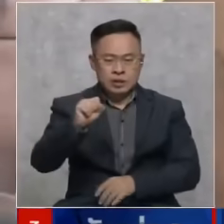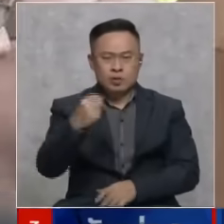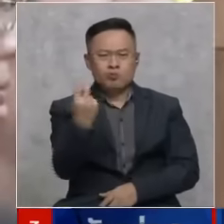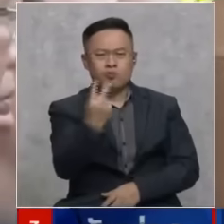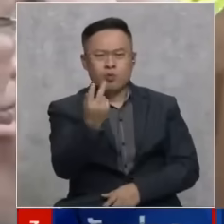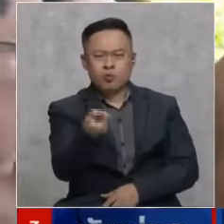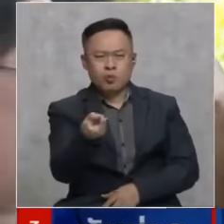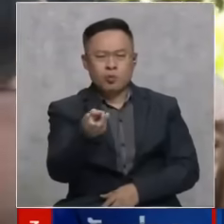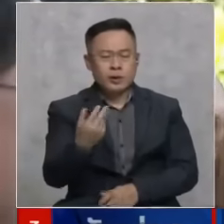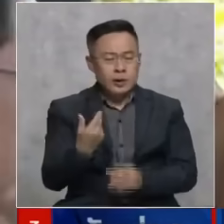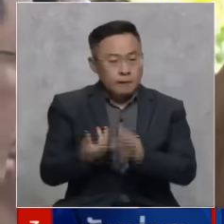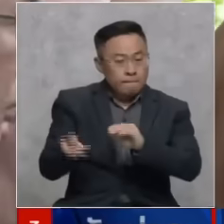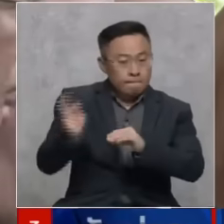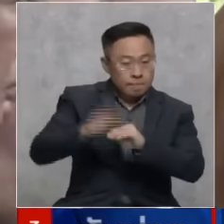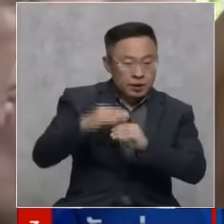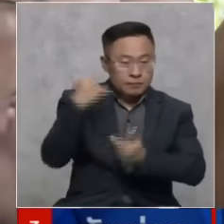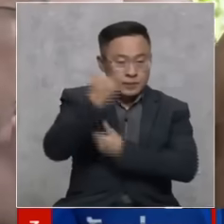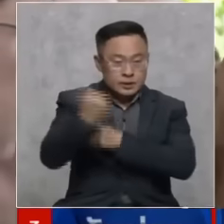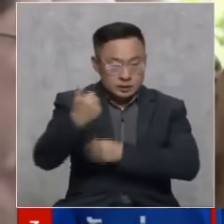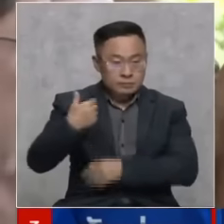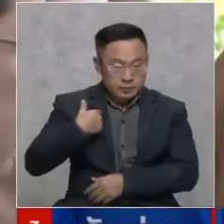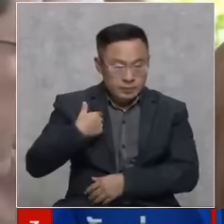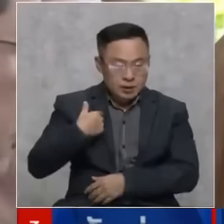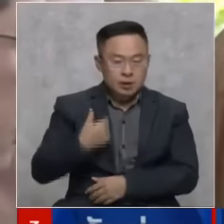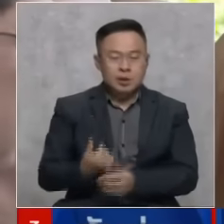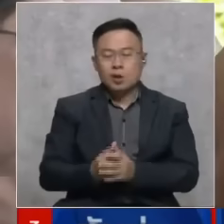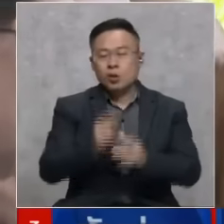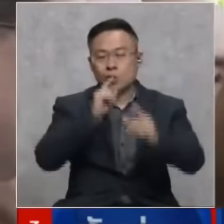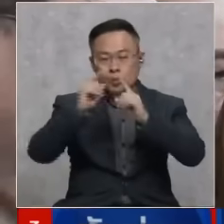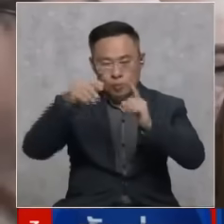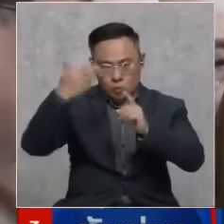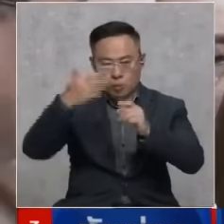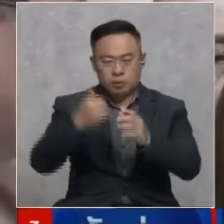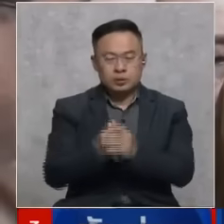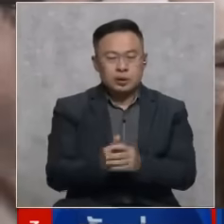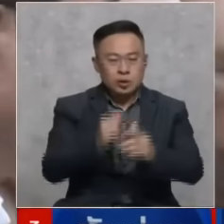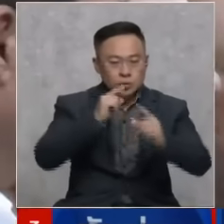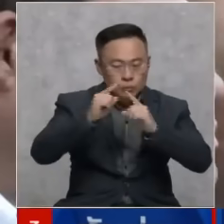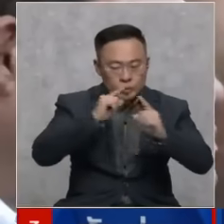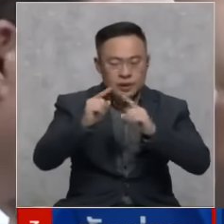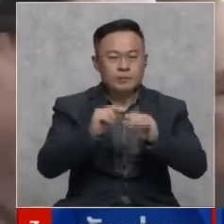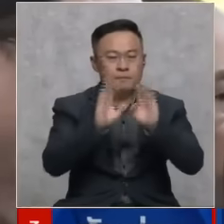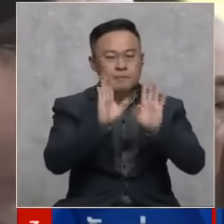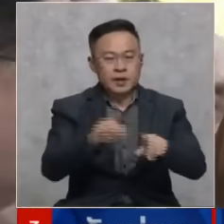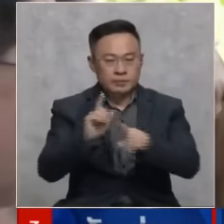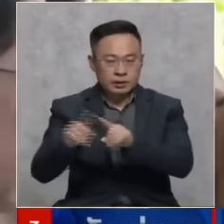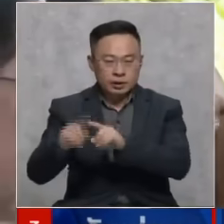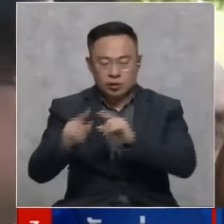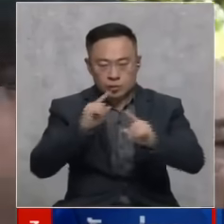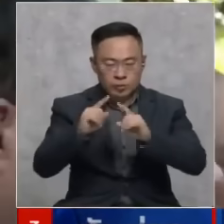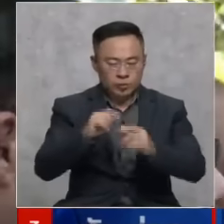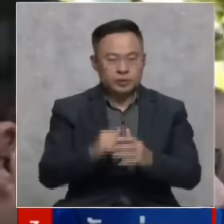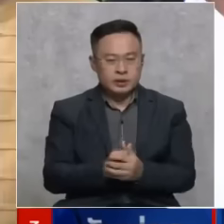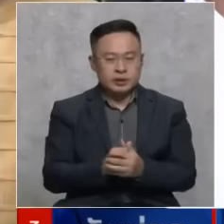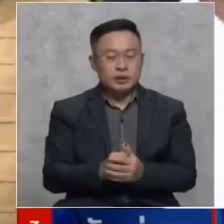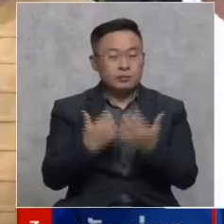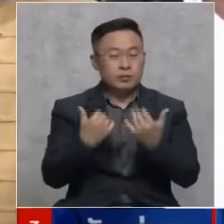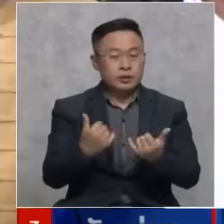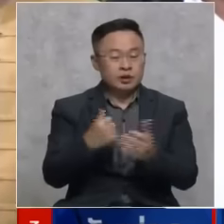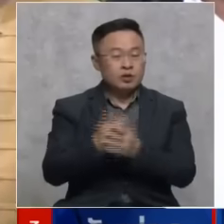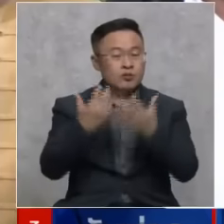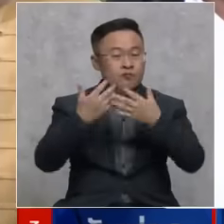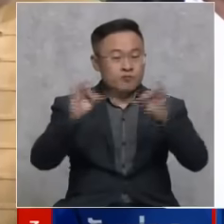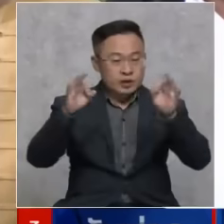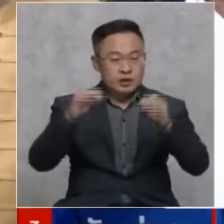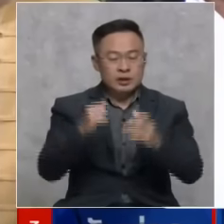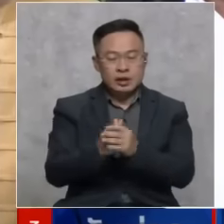ามันอยู่ในหลายๆมิติค่ะต่างประเทศเนี่ยเราก็มีความต้องการสิ่งตอบแทนนะคะต้องดูให้ดีบางประเทศเนี่ยฟรีวีซ่า